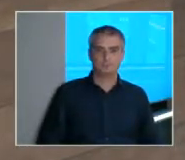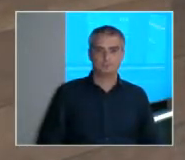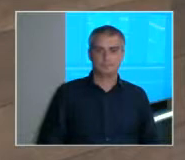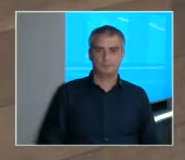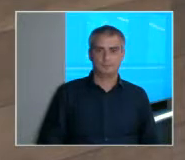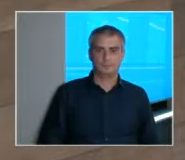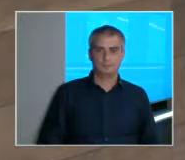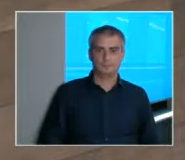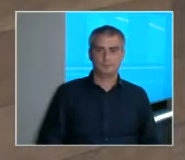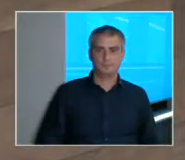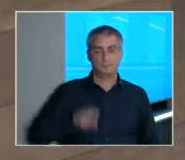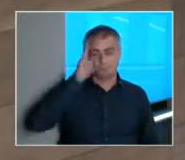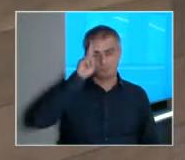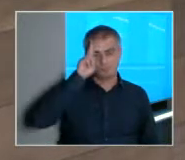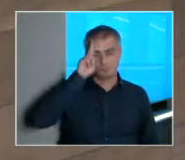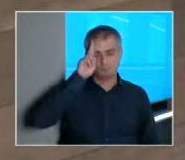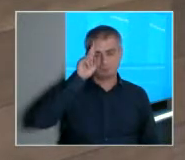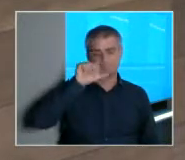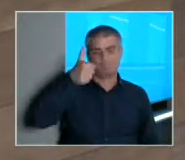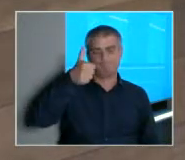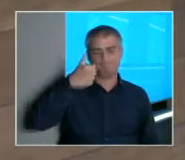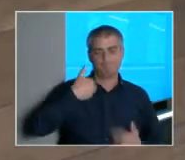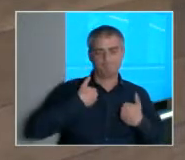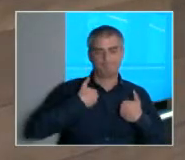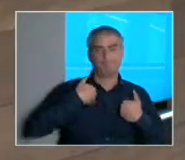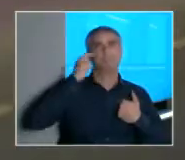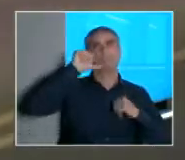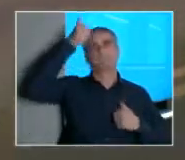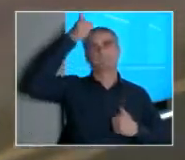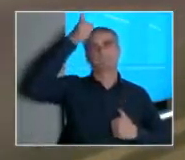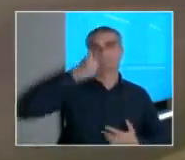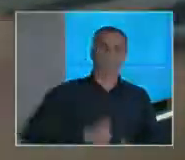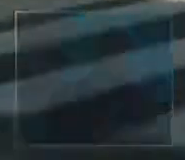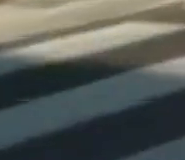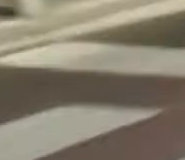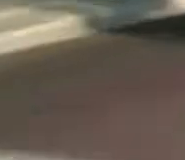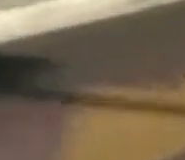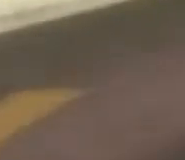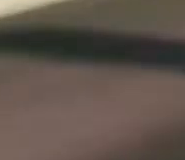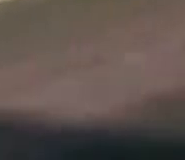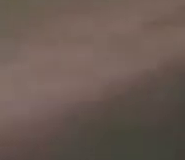לנתניהו. הליכוד אצלי זה למעלה.